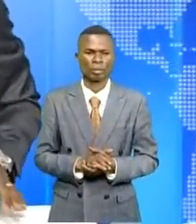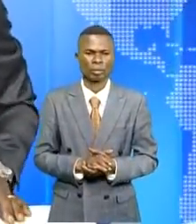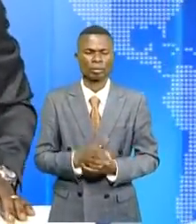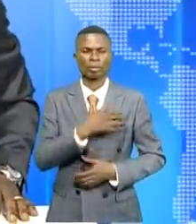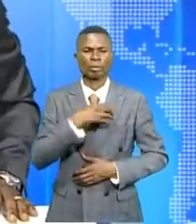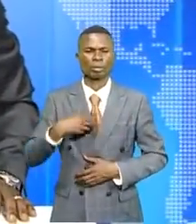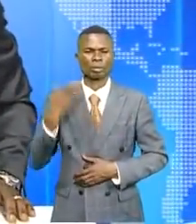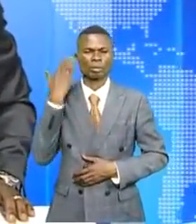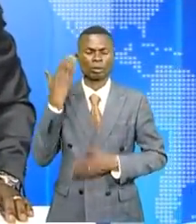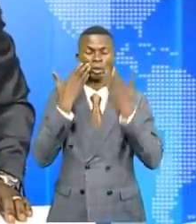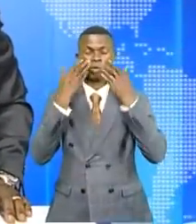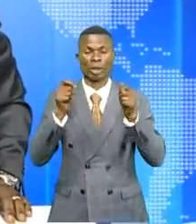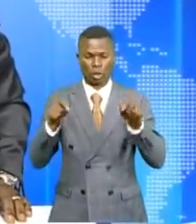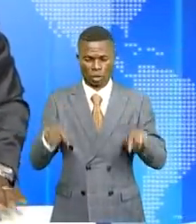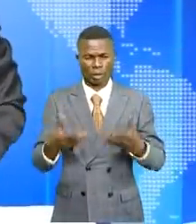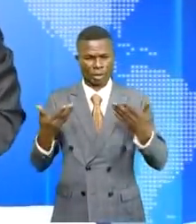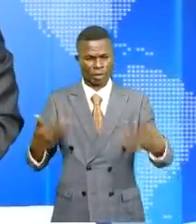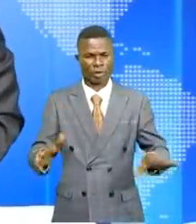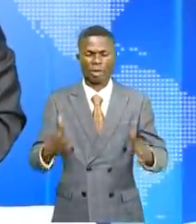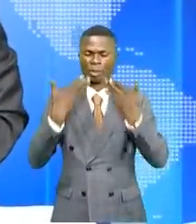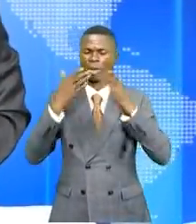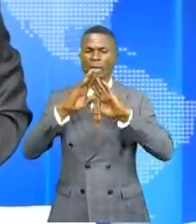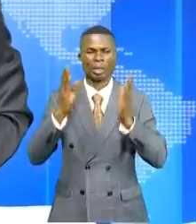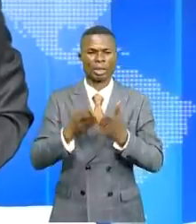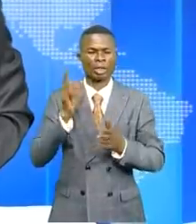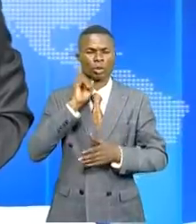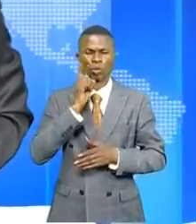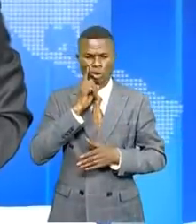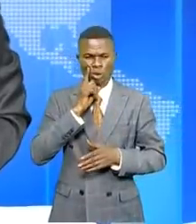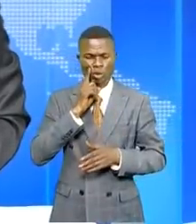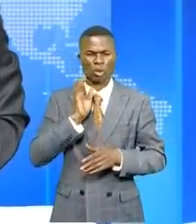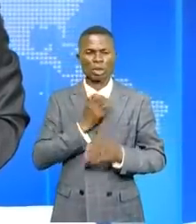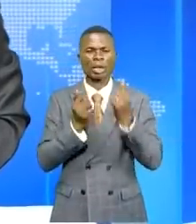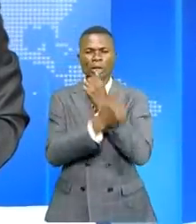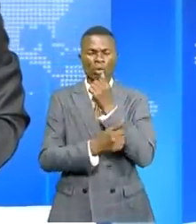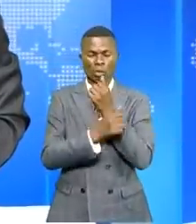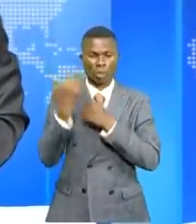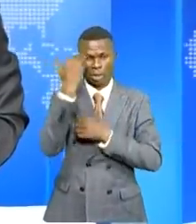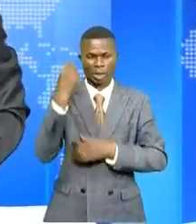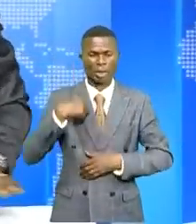Mesdames et messieurs, ce journal est terminé. Merci à Doris